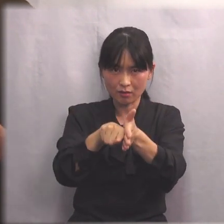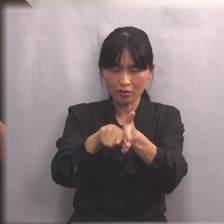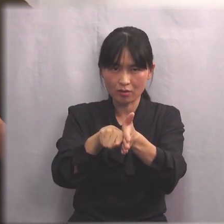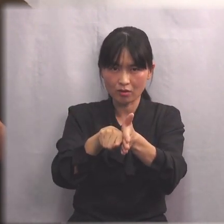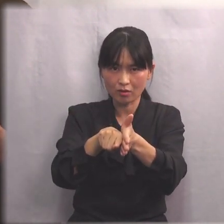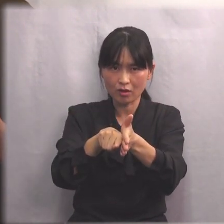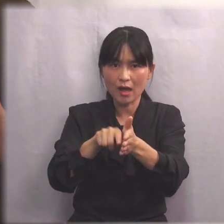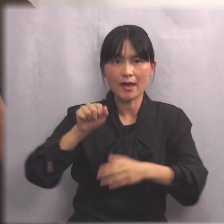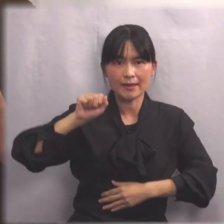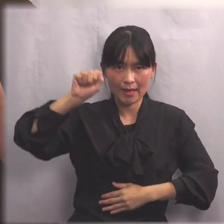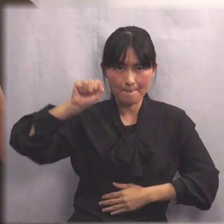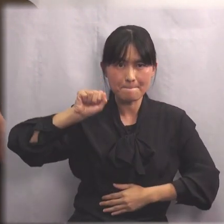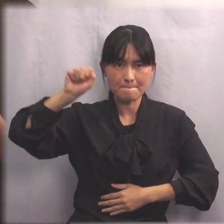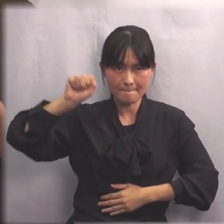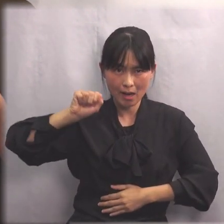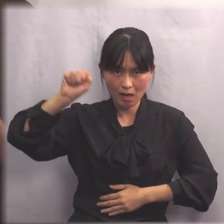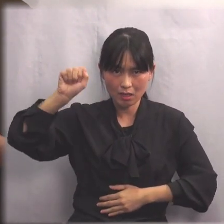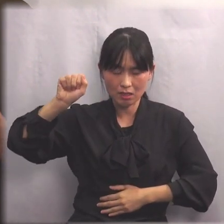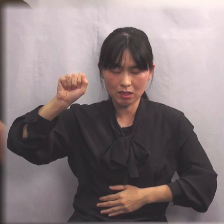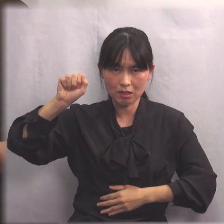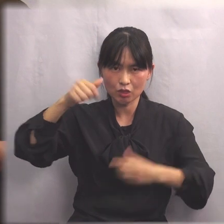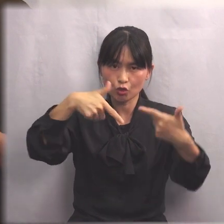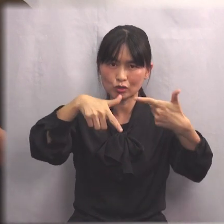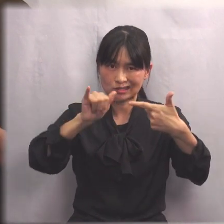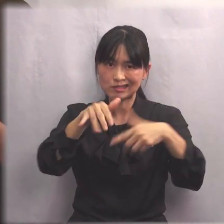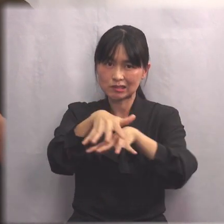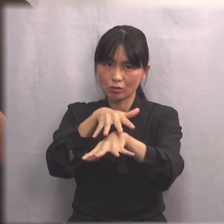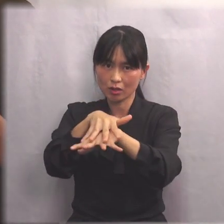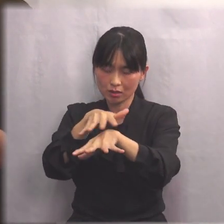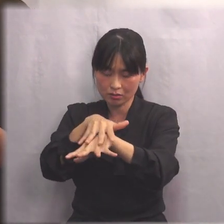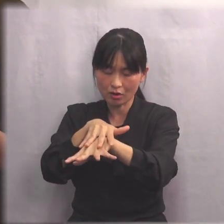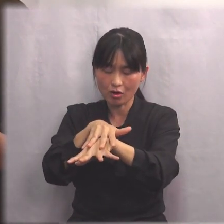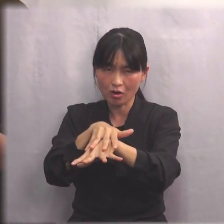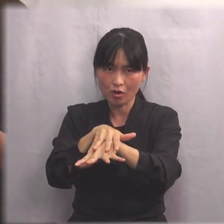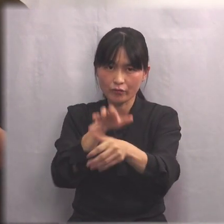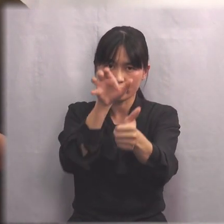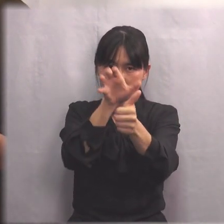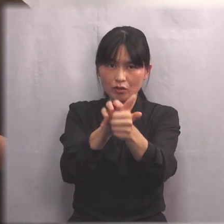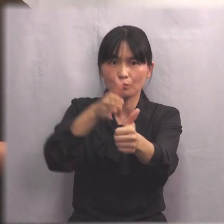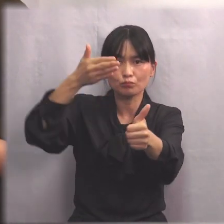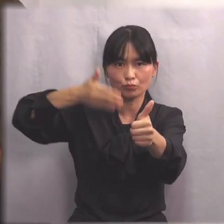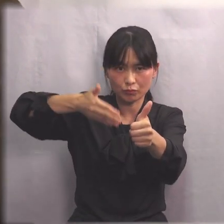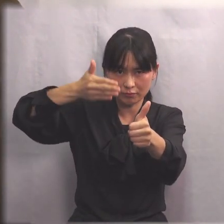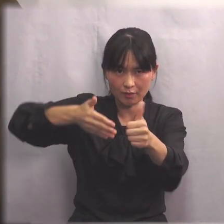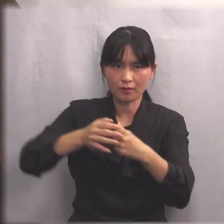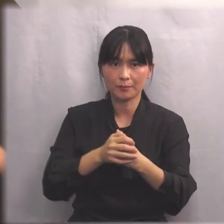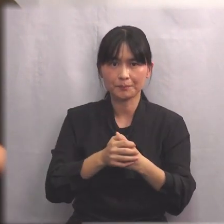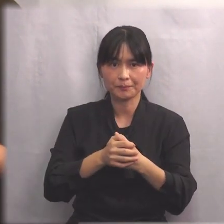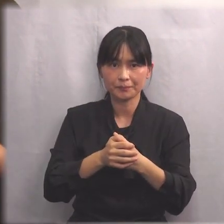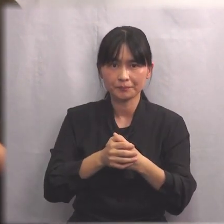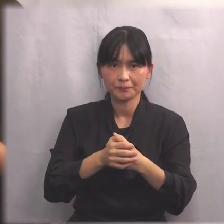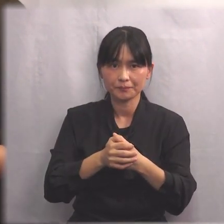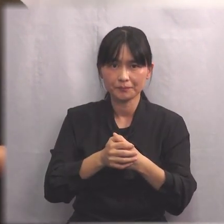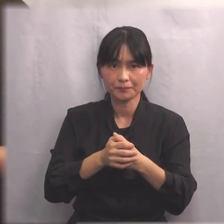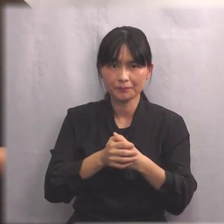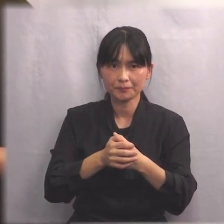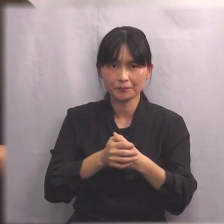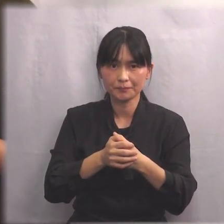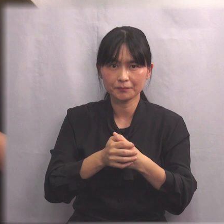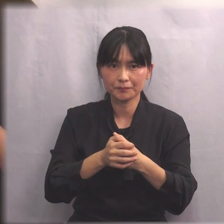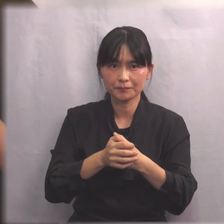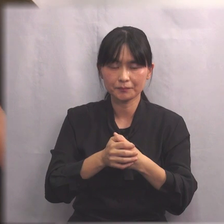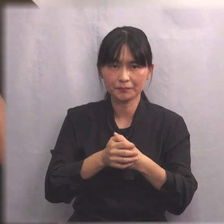법 개정을 위한 전당적인 캠페인이 6기 지도부 체제 하에서 이루어져야 한다는 점을 명확하게